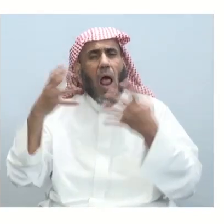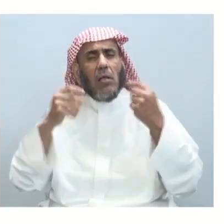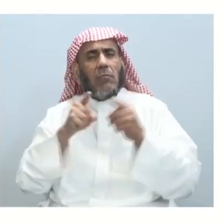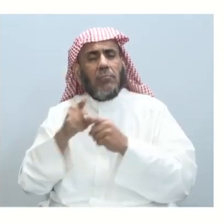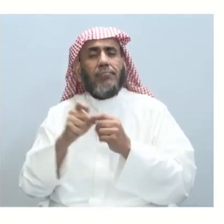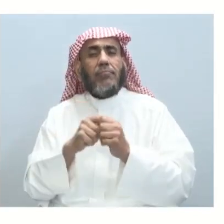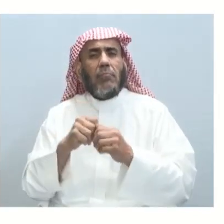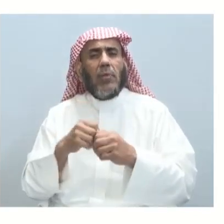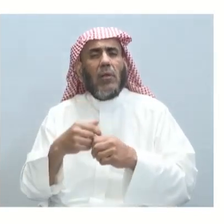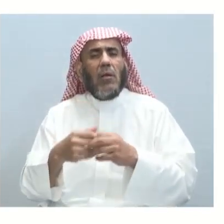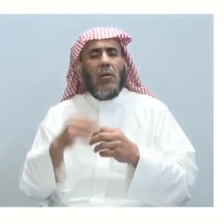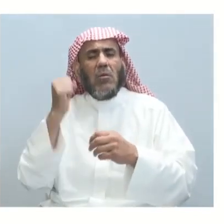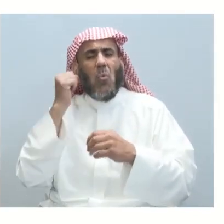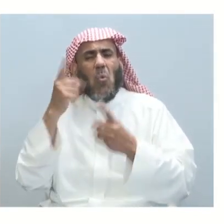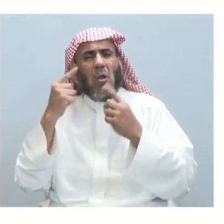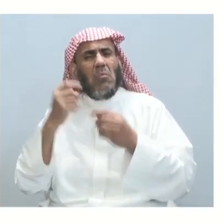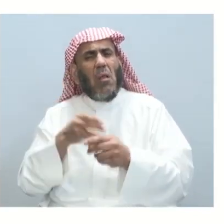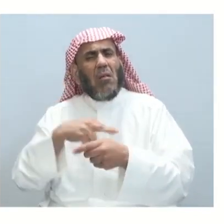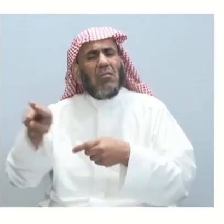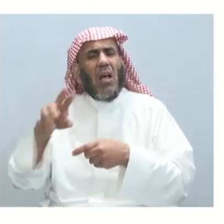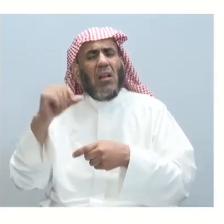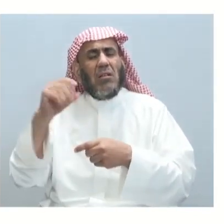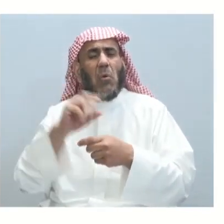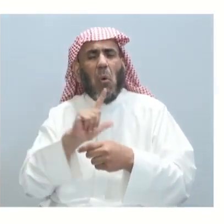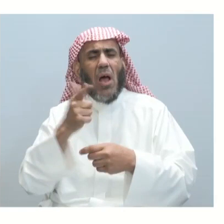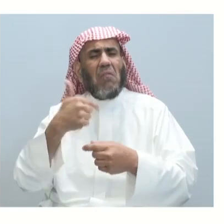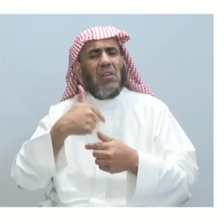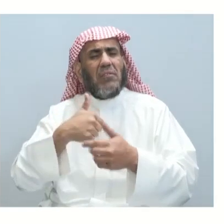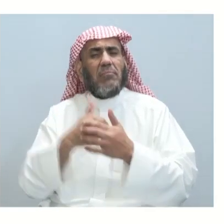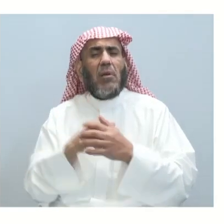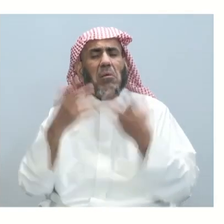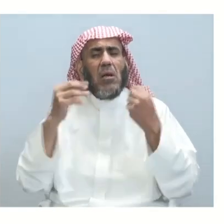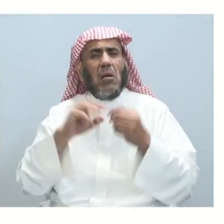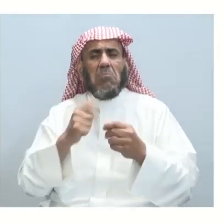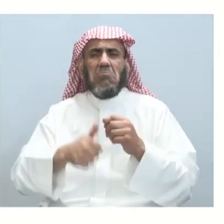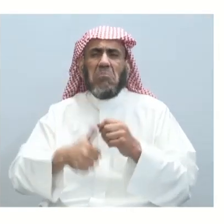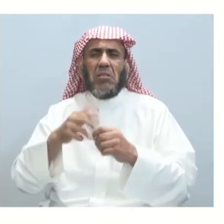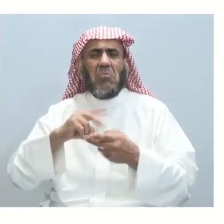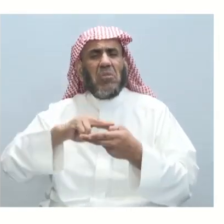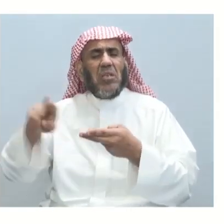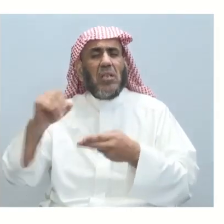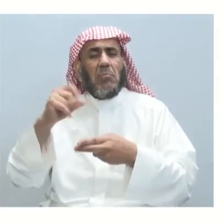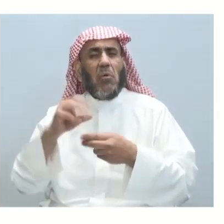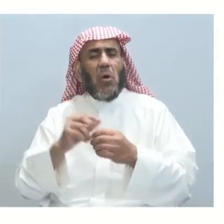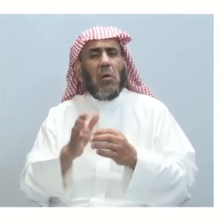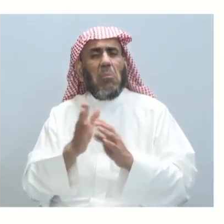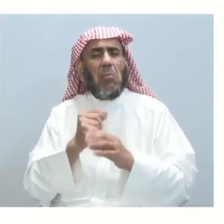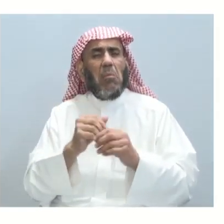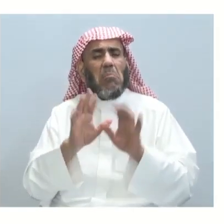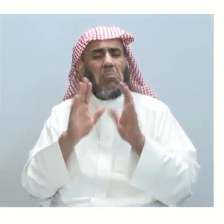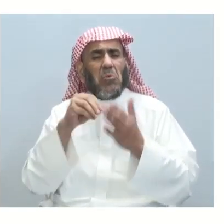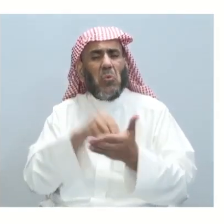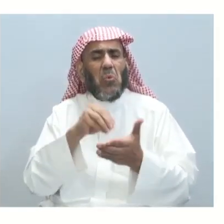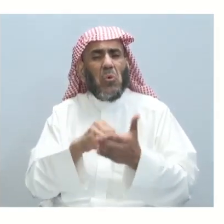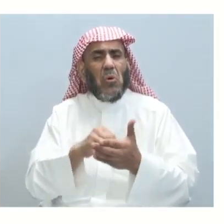امره وندم على ارسال دمنه حيث ارسله وقال في نفسه ما اصبت في ائتماني دمنه وقد كان ببابي مطروحا